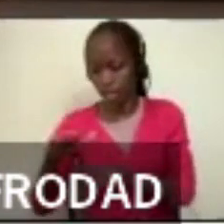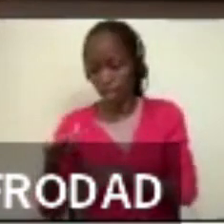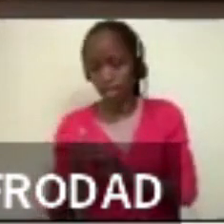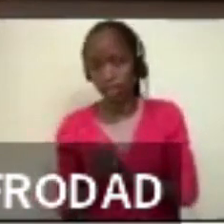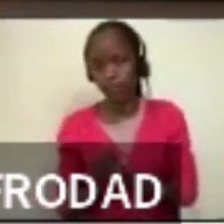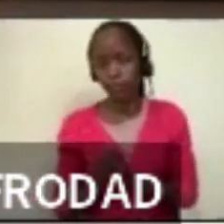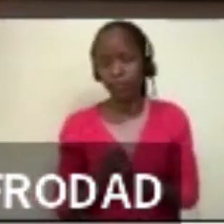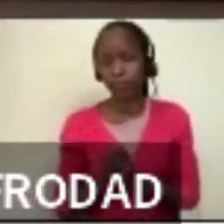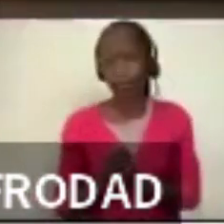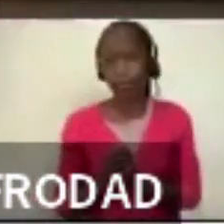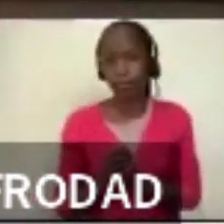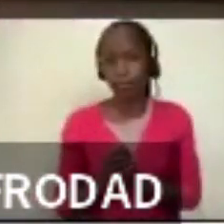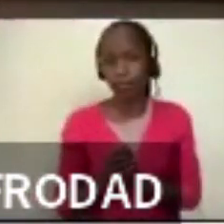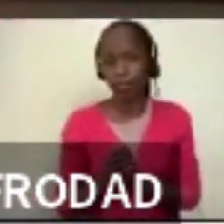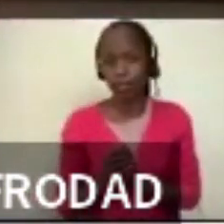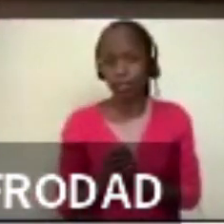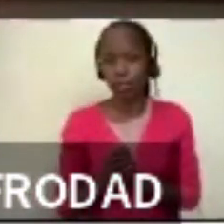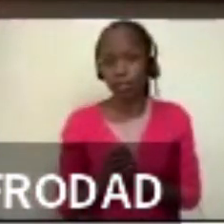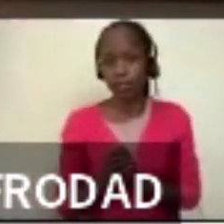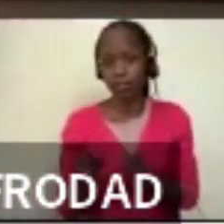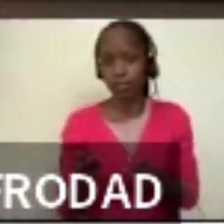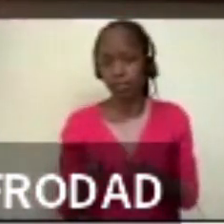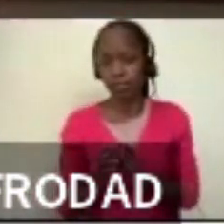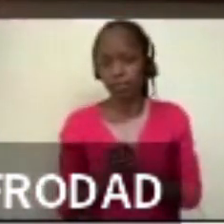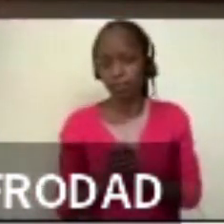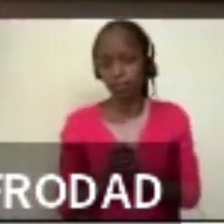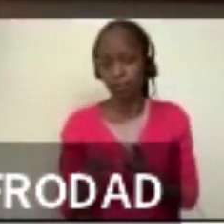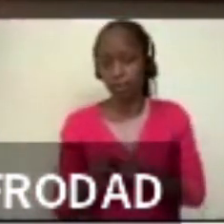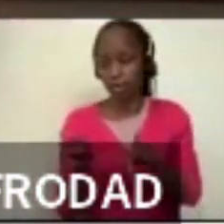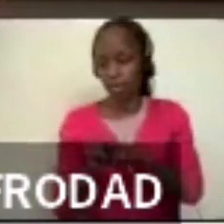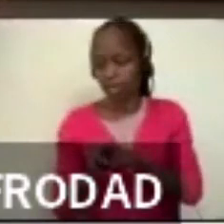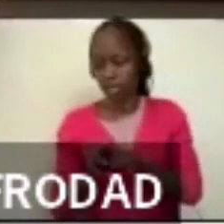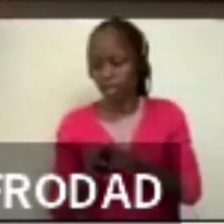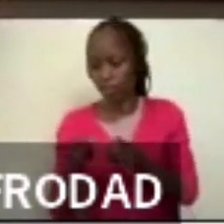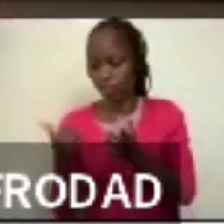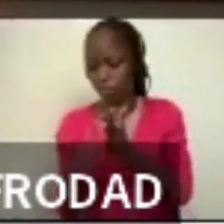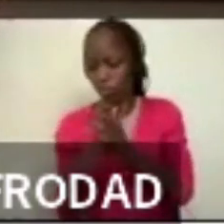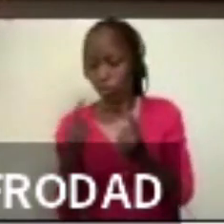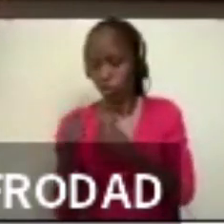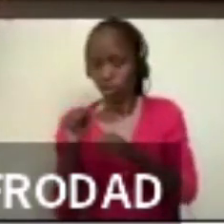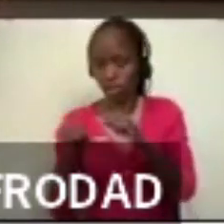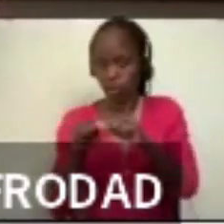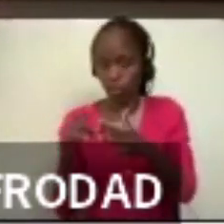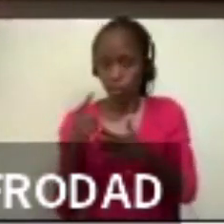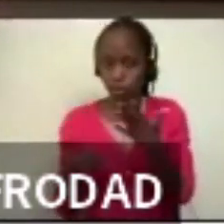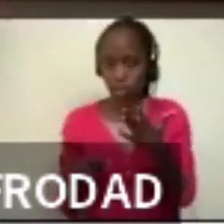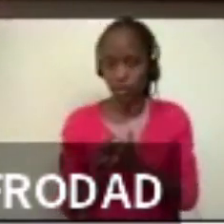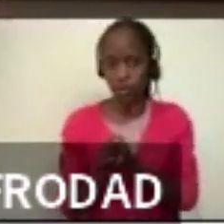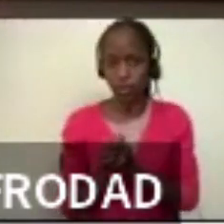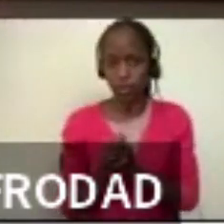Et les problèmes que j'ai évoqués, justement, c'était les licenciements abusifs de cette mine-là au niveau du